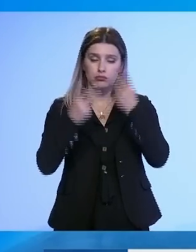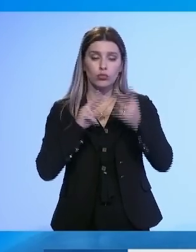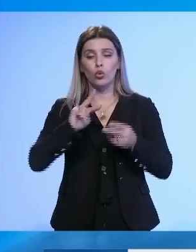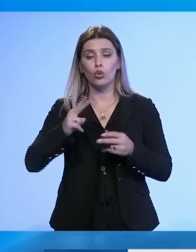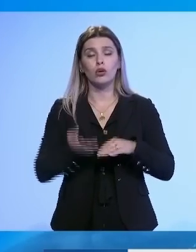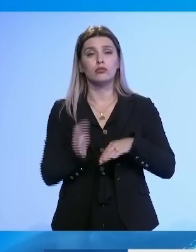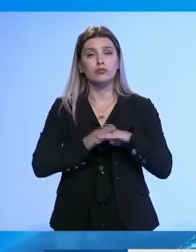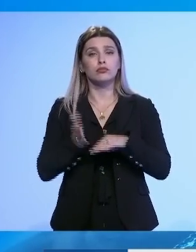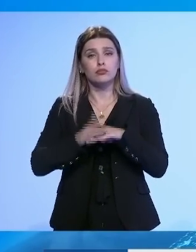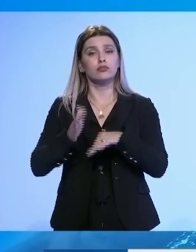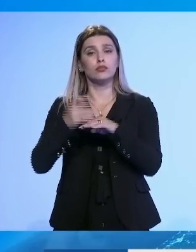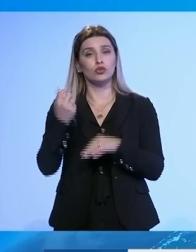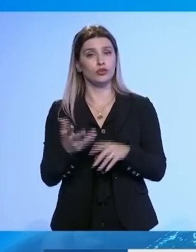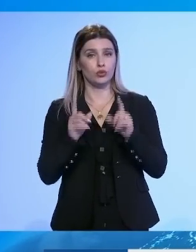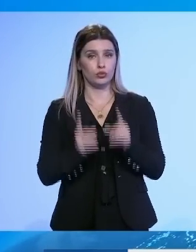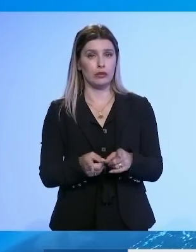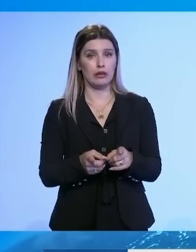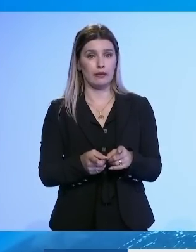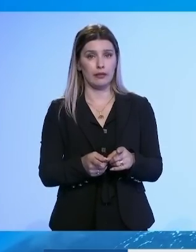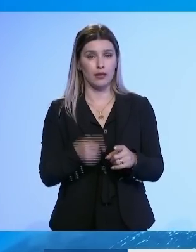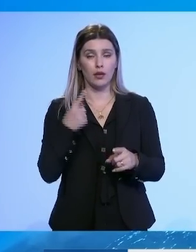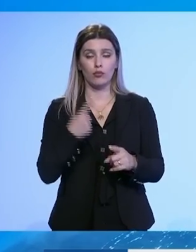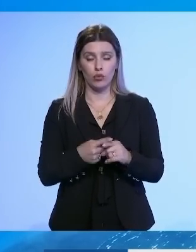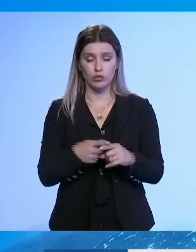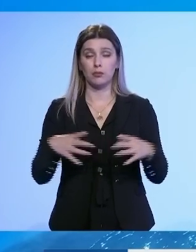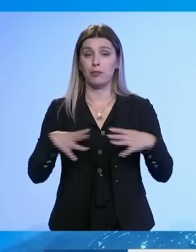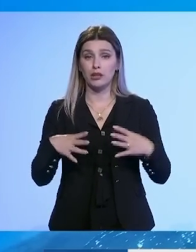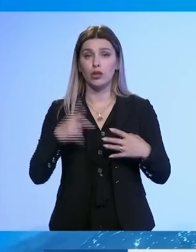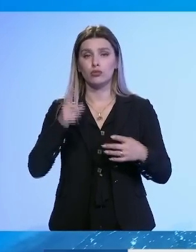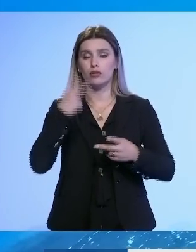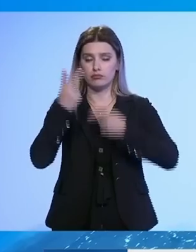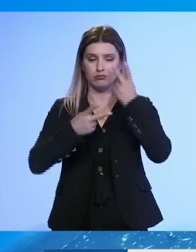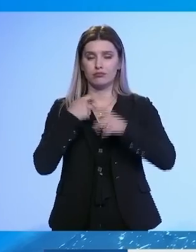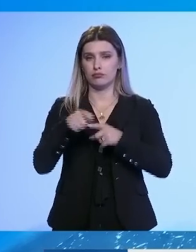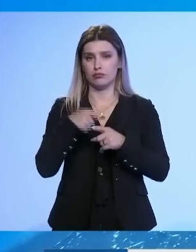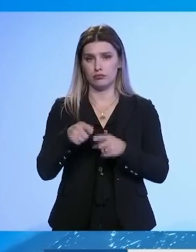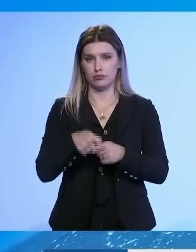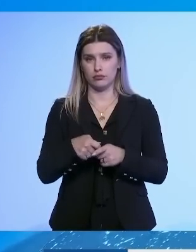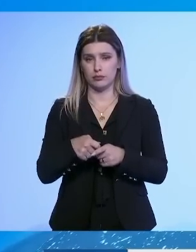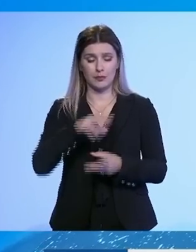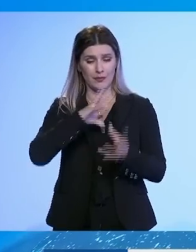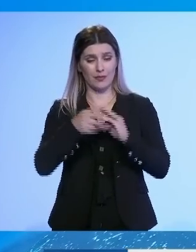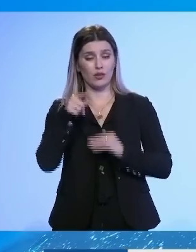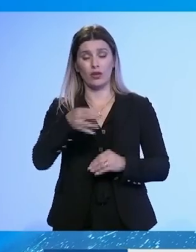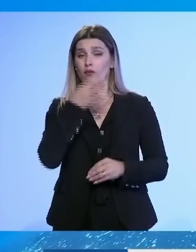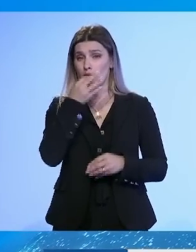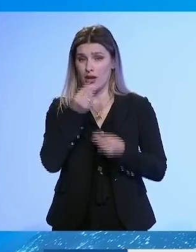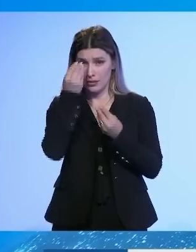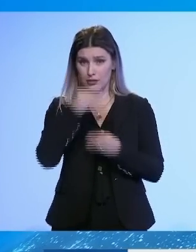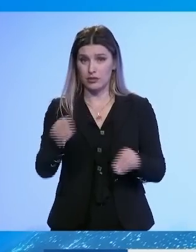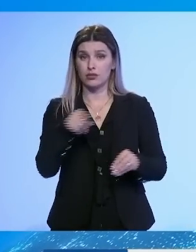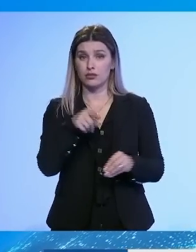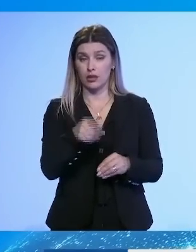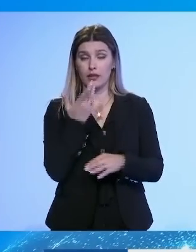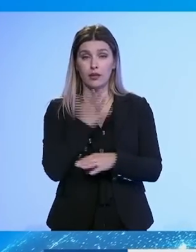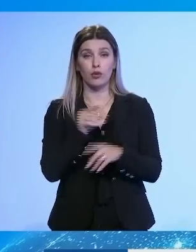tjera dhe gjithsesi edhe çështja e pensionimit duhet rregullohet sa më parë. Këto deklarata Musliu i bëri pas mbledhjes së